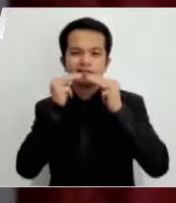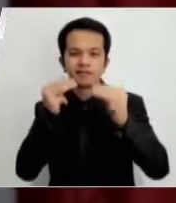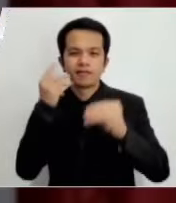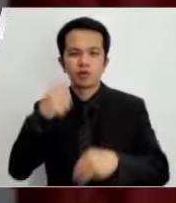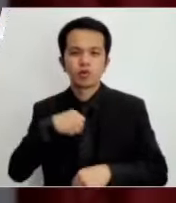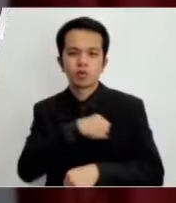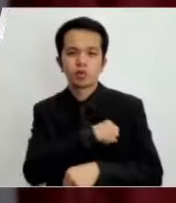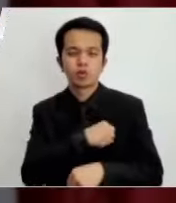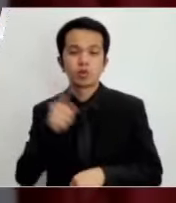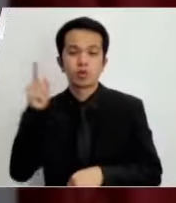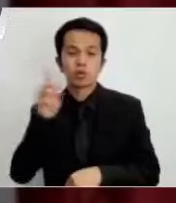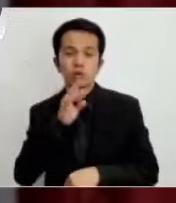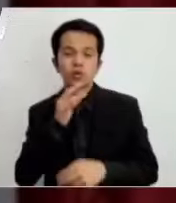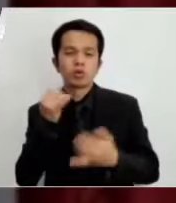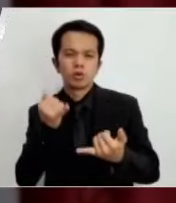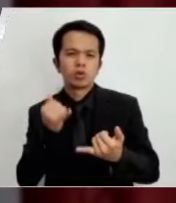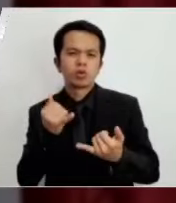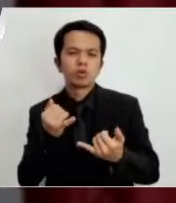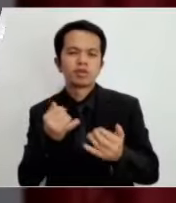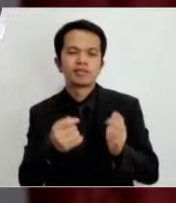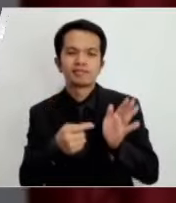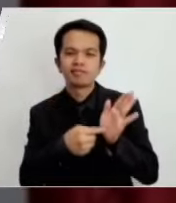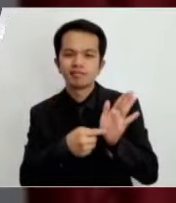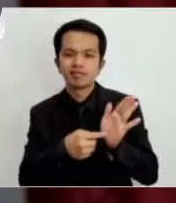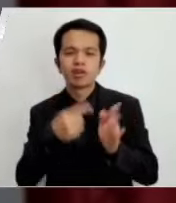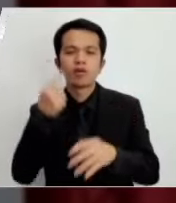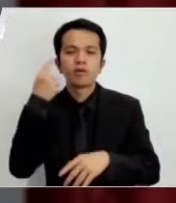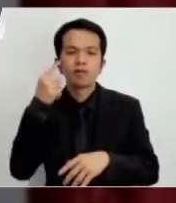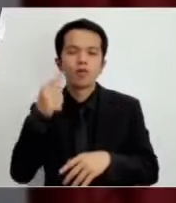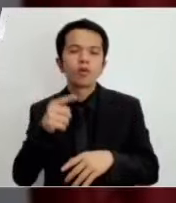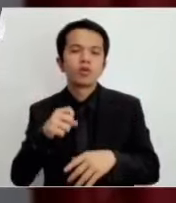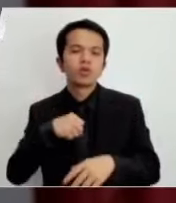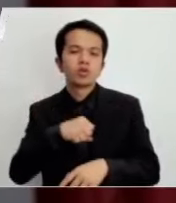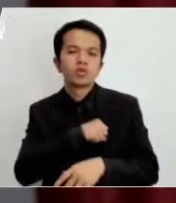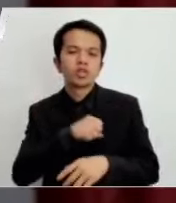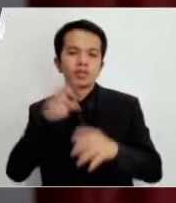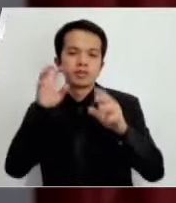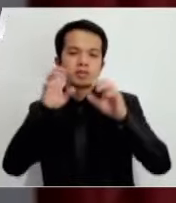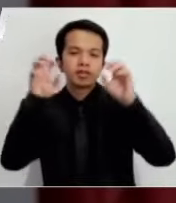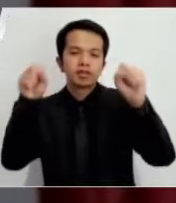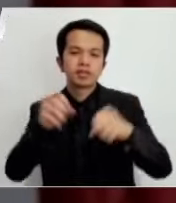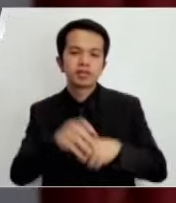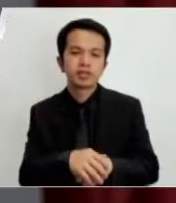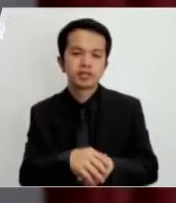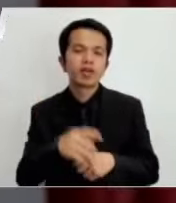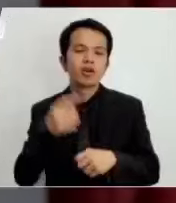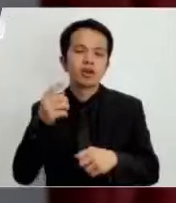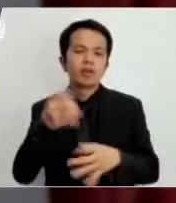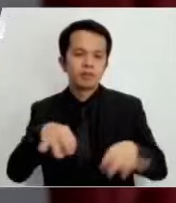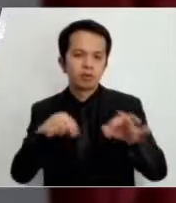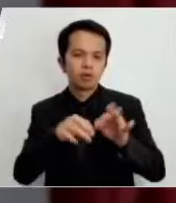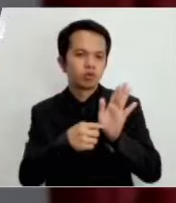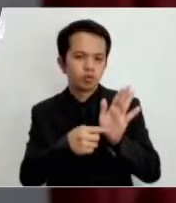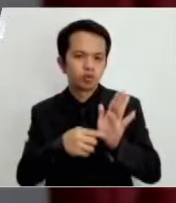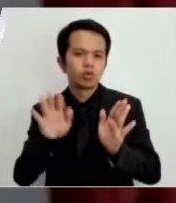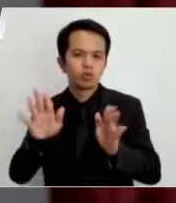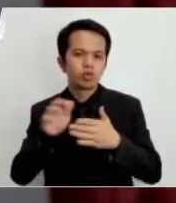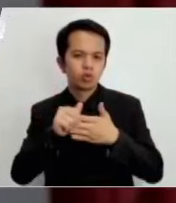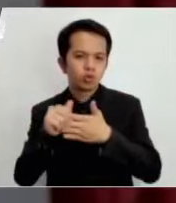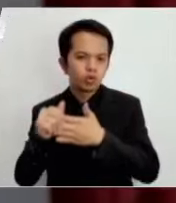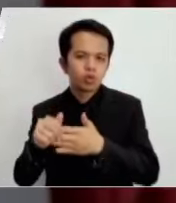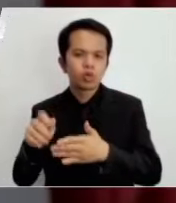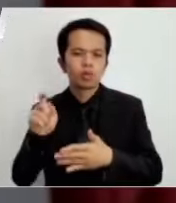is now incumbent on the Senate President to show his leadership, to muster enough